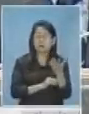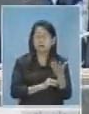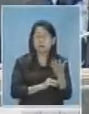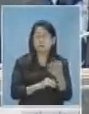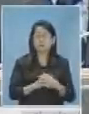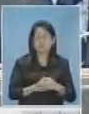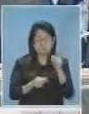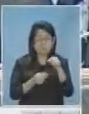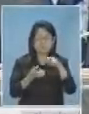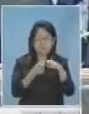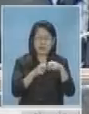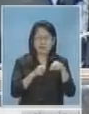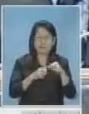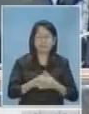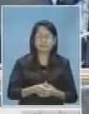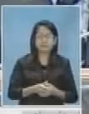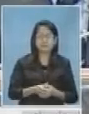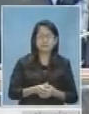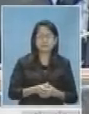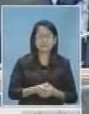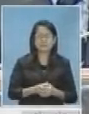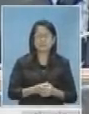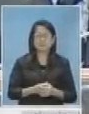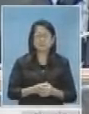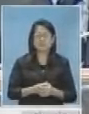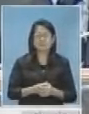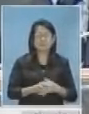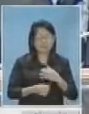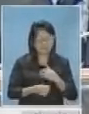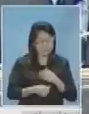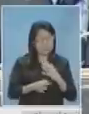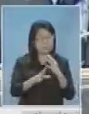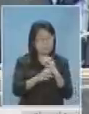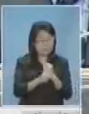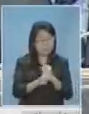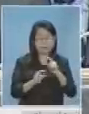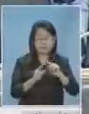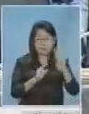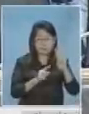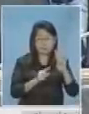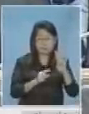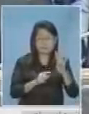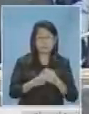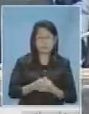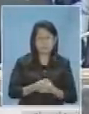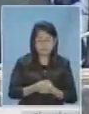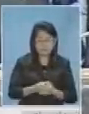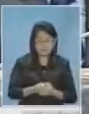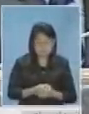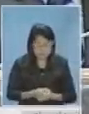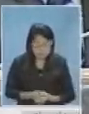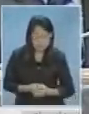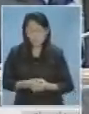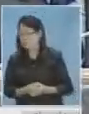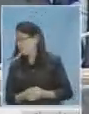ตรงนี้เป็นปัญหานะครับท่านประธานครับเพราะฉะนั้นผมก็อยากจะสรุปในประเด็นที่4เนี่ยนะครับท่านประธานว่างบประมาณหลายเรื่